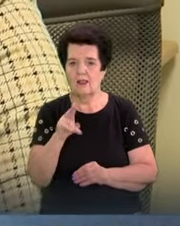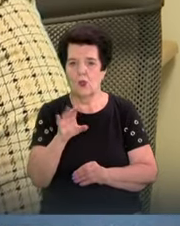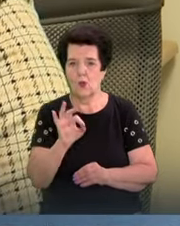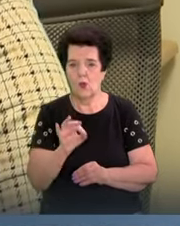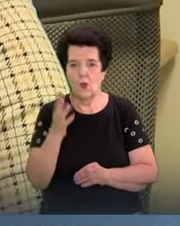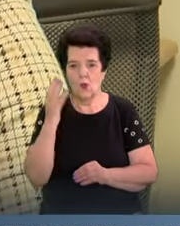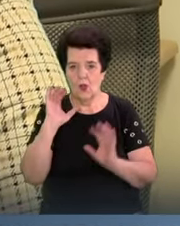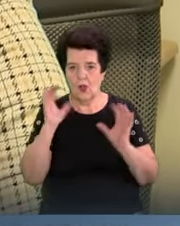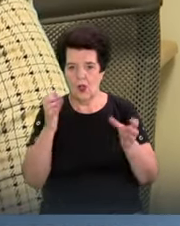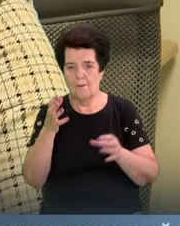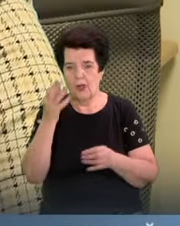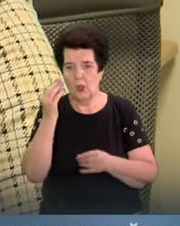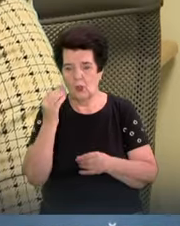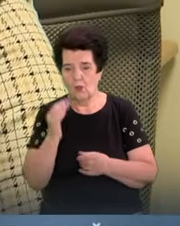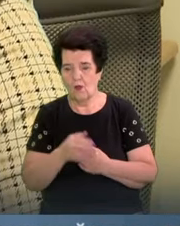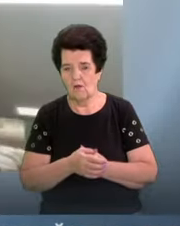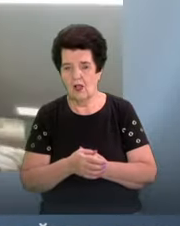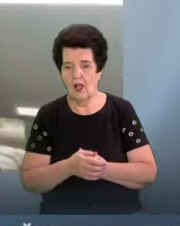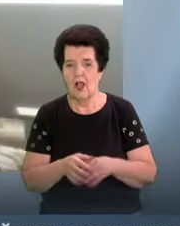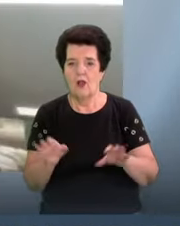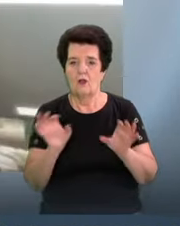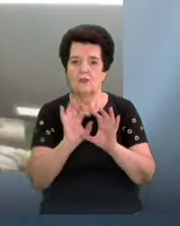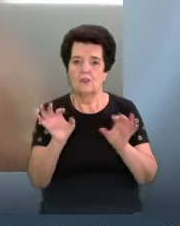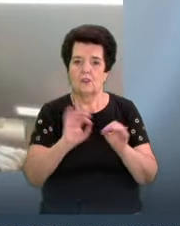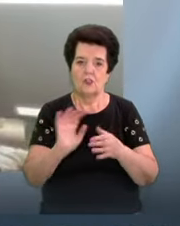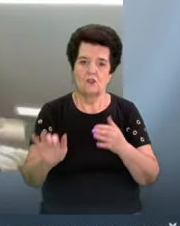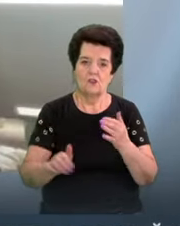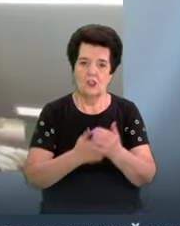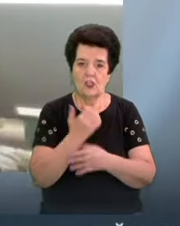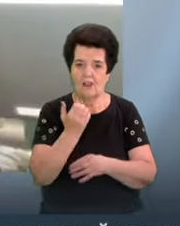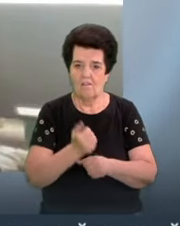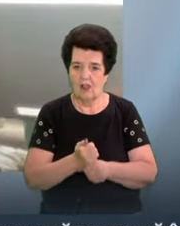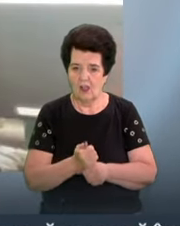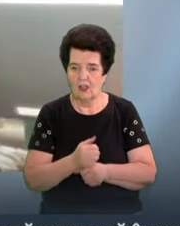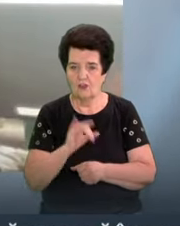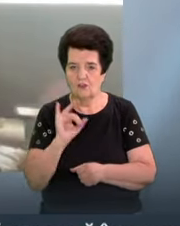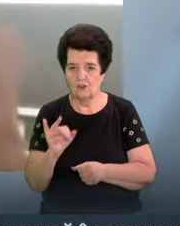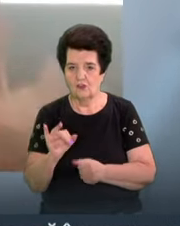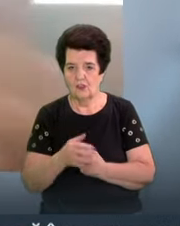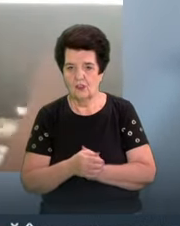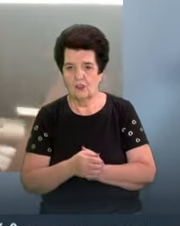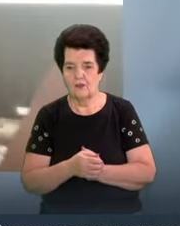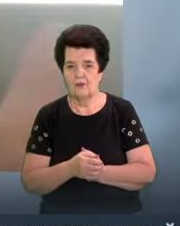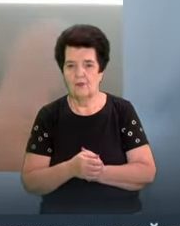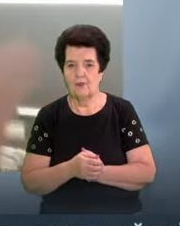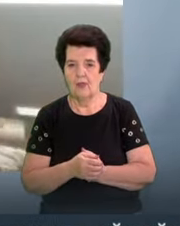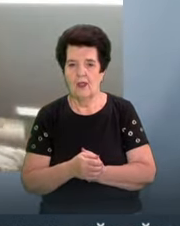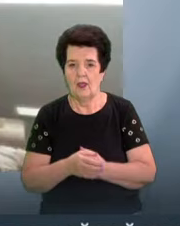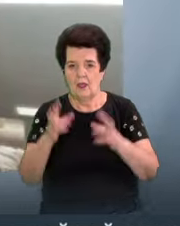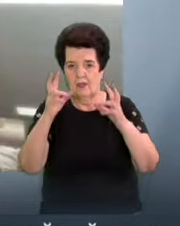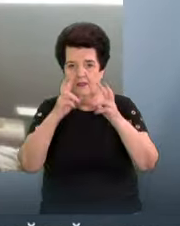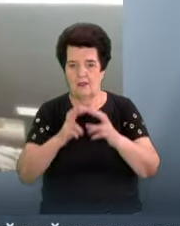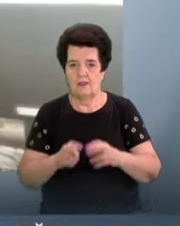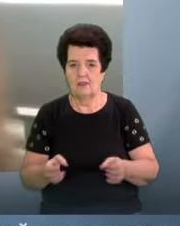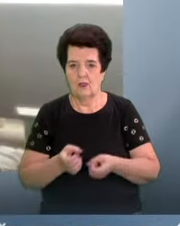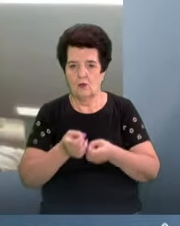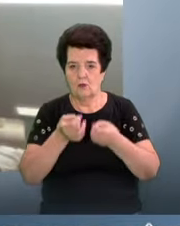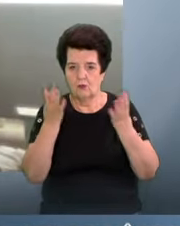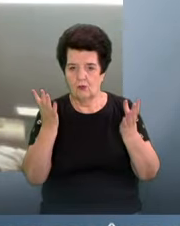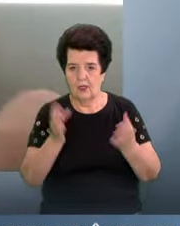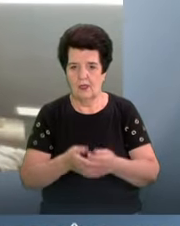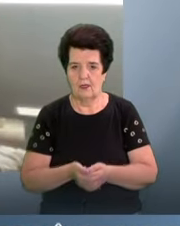subiecte veți aborda? Deci fac știri pe de o parte, pe de altă parte niște să zicem așa, analize culturale, de